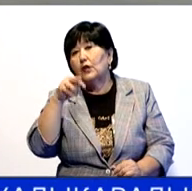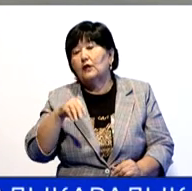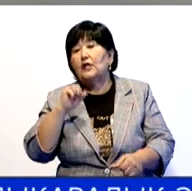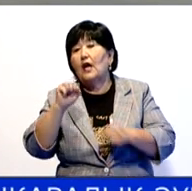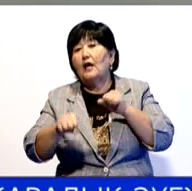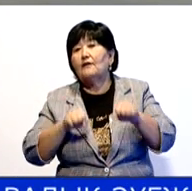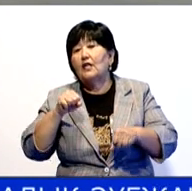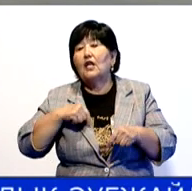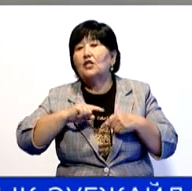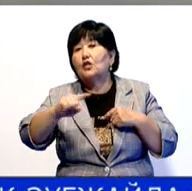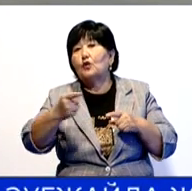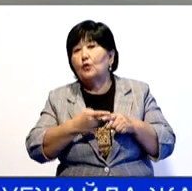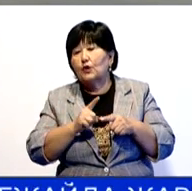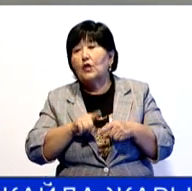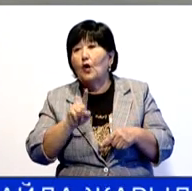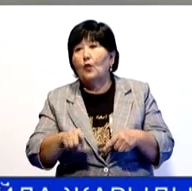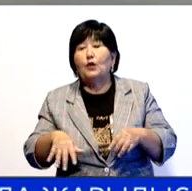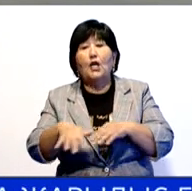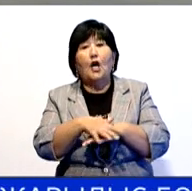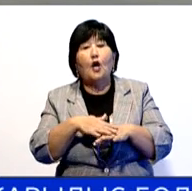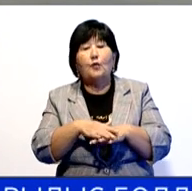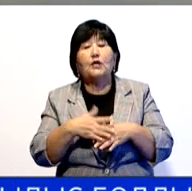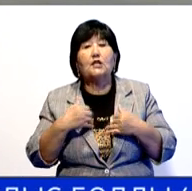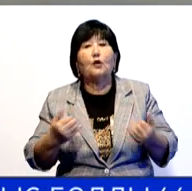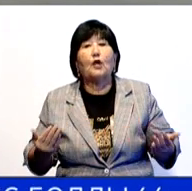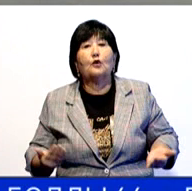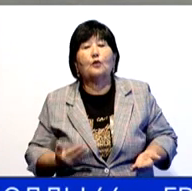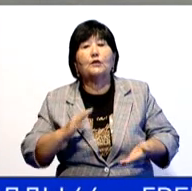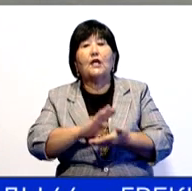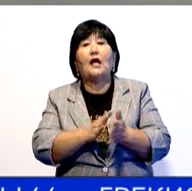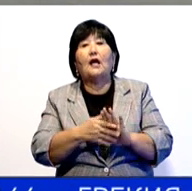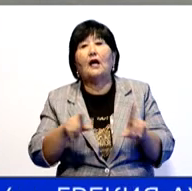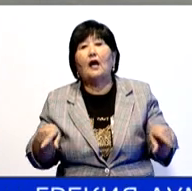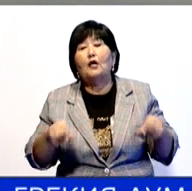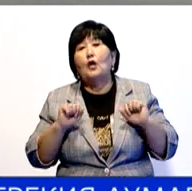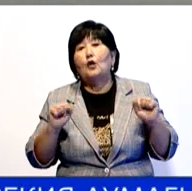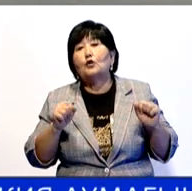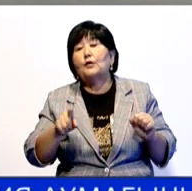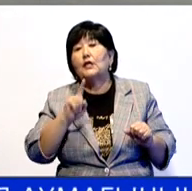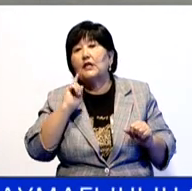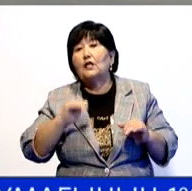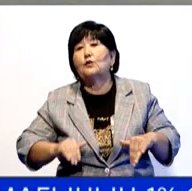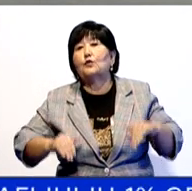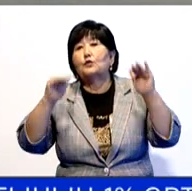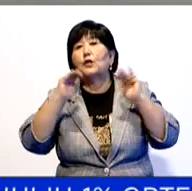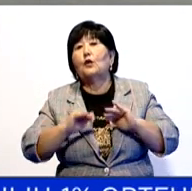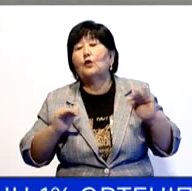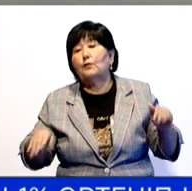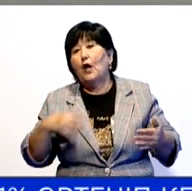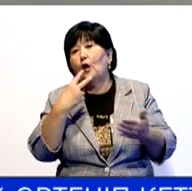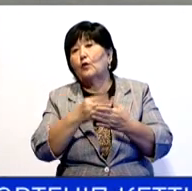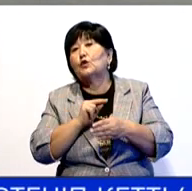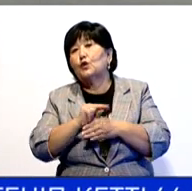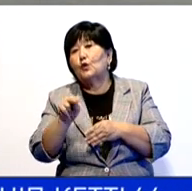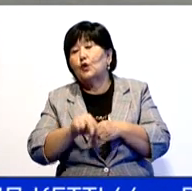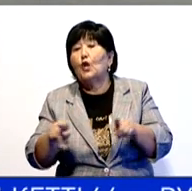велошеру өткіздік, оның ішінде бұқаралық салауатты өмір салтын қалыптастыру, спортты мынау жас өскелең ұрпаққа көрсету, үйрету,